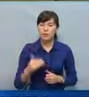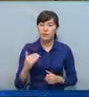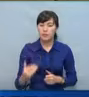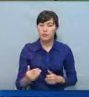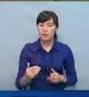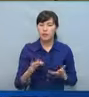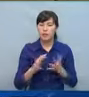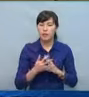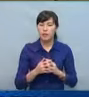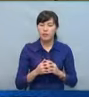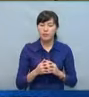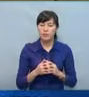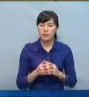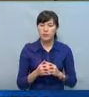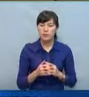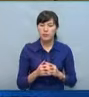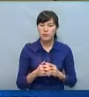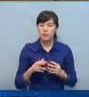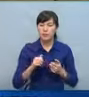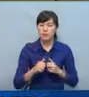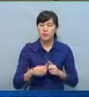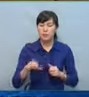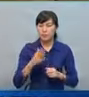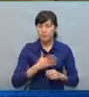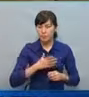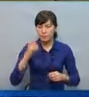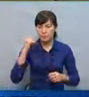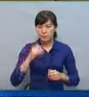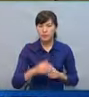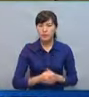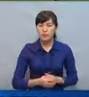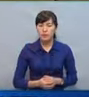жатқан ауылдарыңыз мәселелерін бәрін біз білеміз.